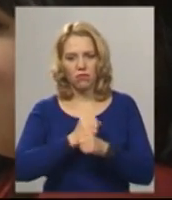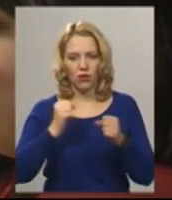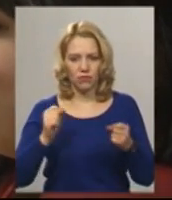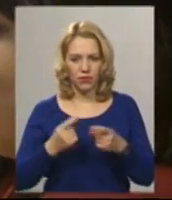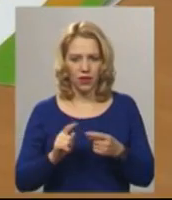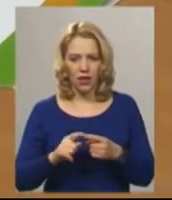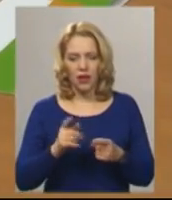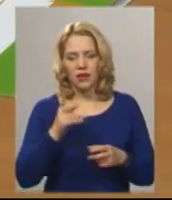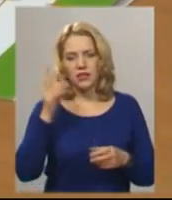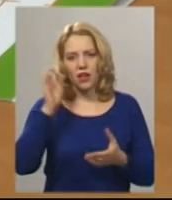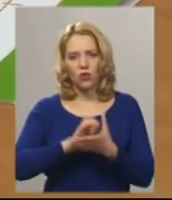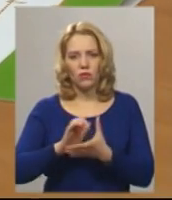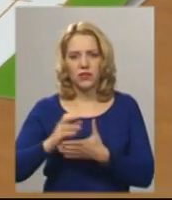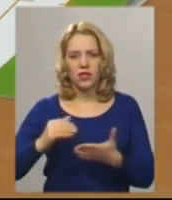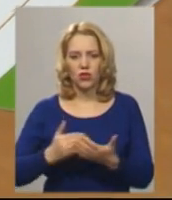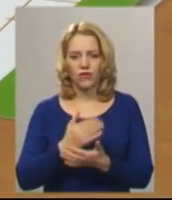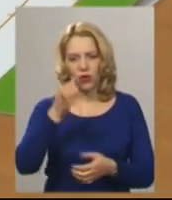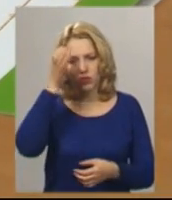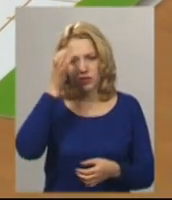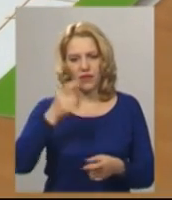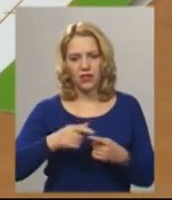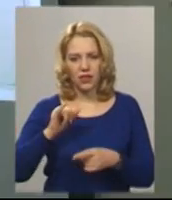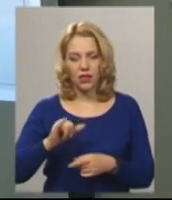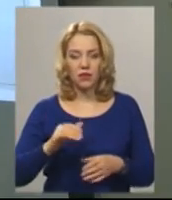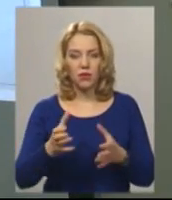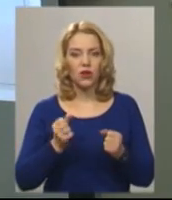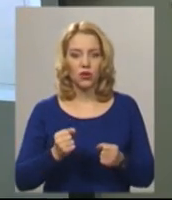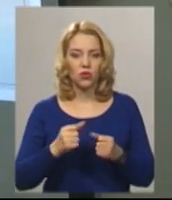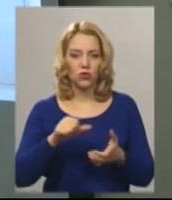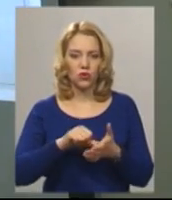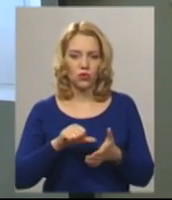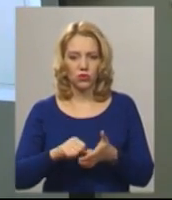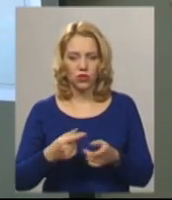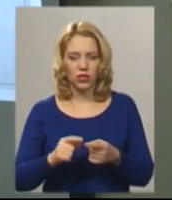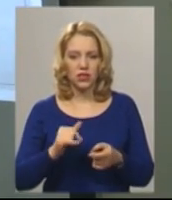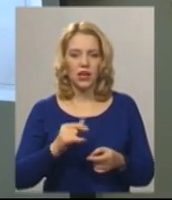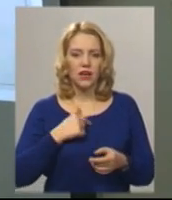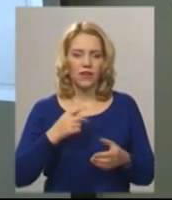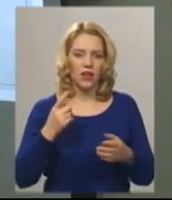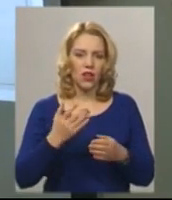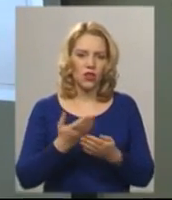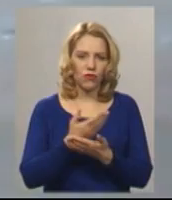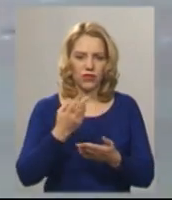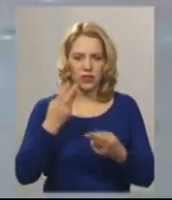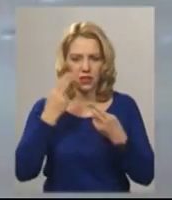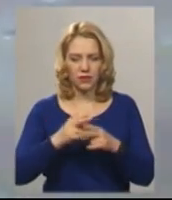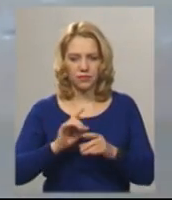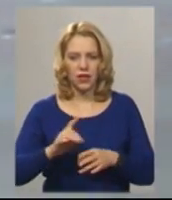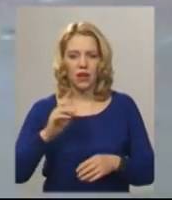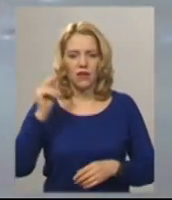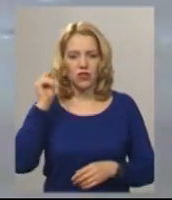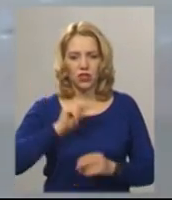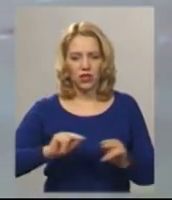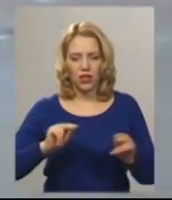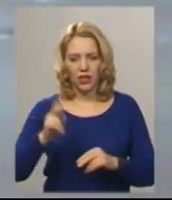освітяни знайомляться з інноваціями в освіті та беруть участь у 26 майстерах з членами громадської організації. Нові – вчителями Хмельницького, Києва, Тернополя,